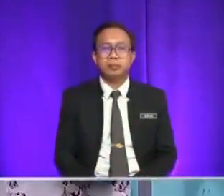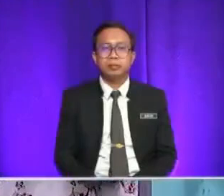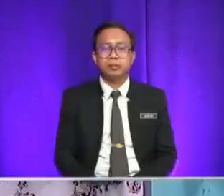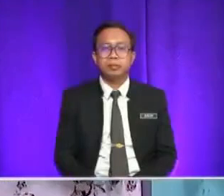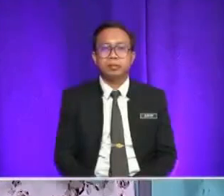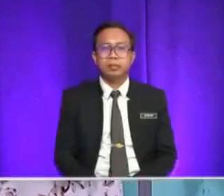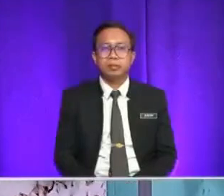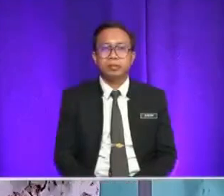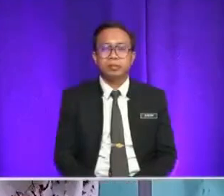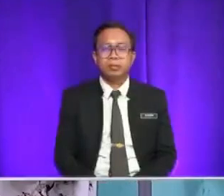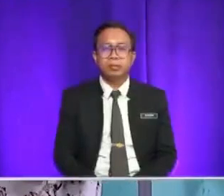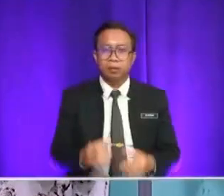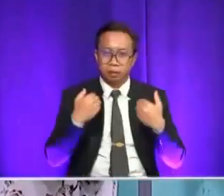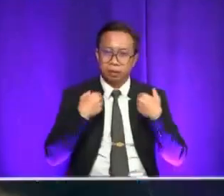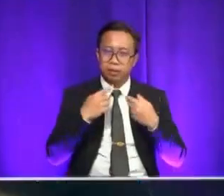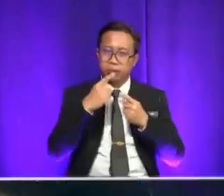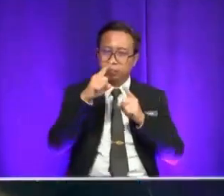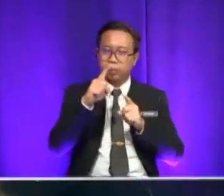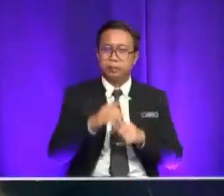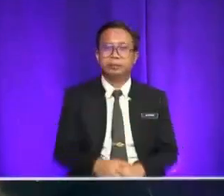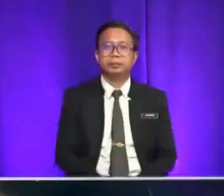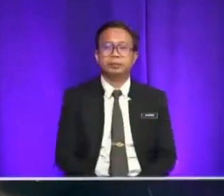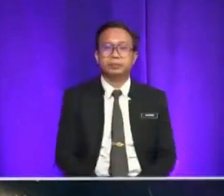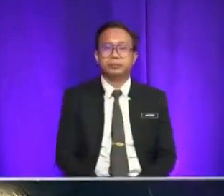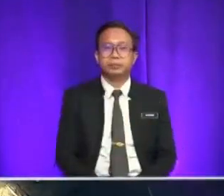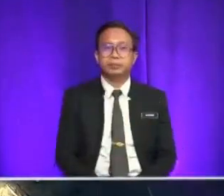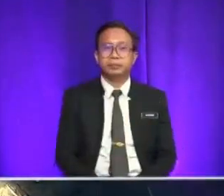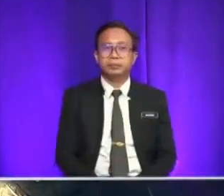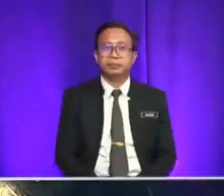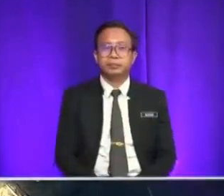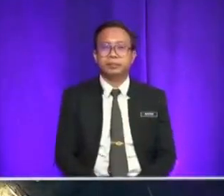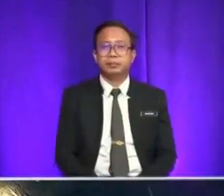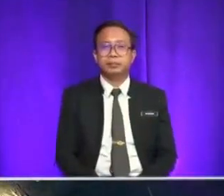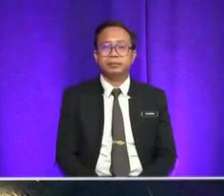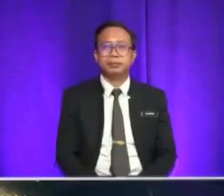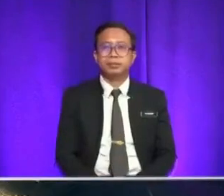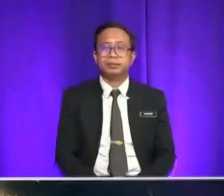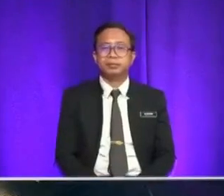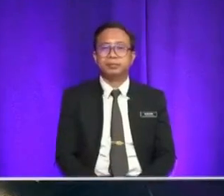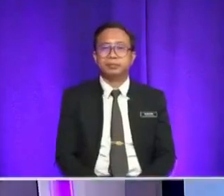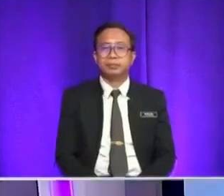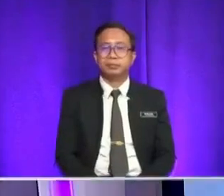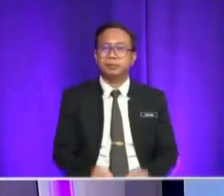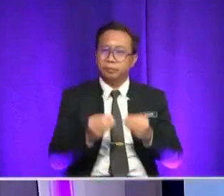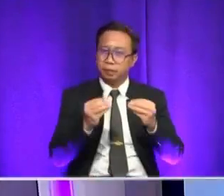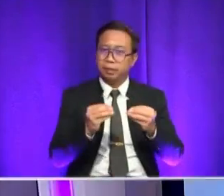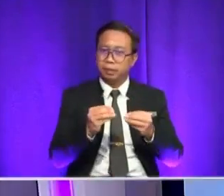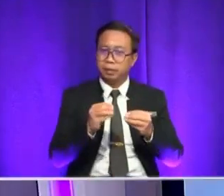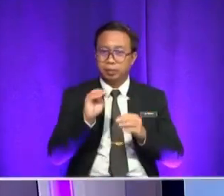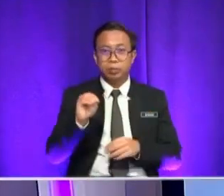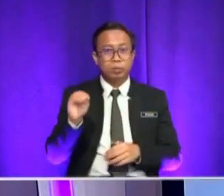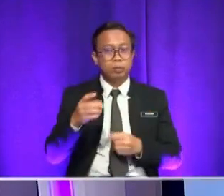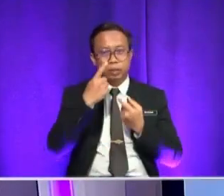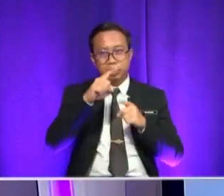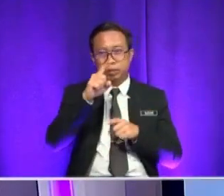Jadi Akmal nak bagi jawapan ke? Saya? Tak nak. Saya tahu jawapan ni, tapi mungkin kita bagi murid yang menjawab